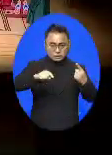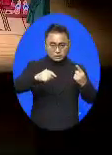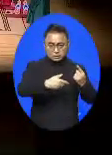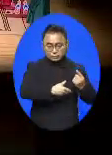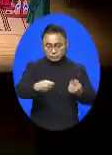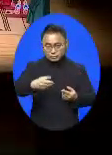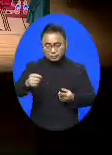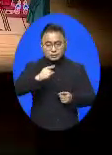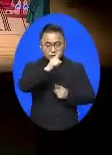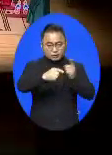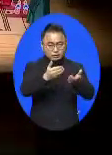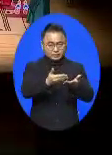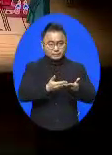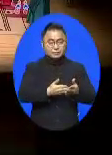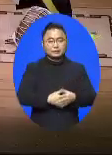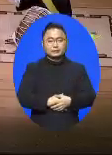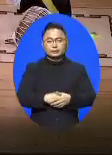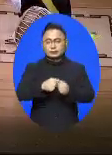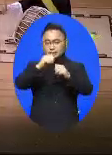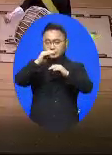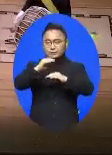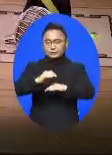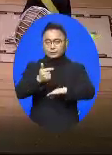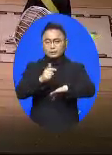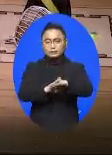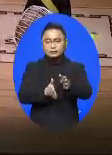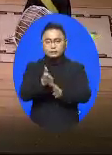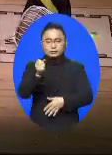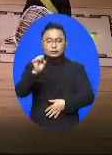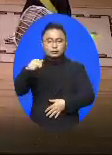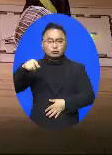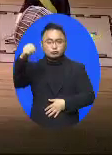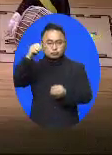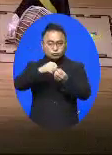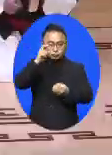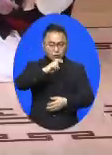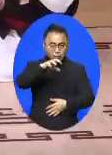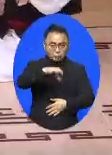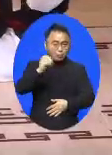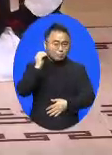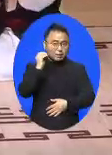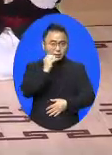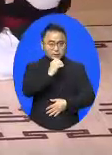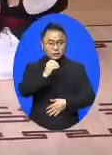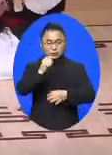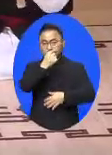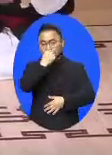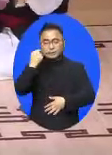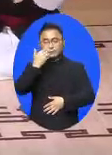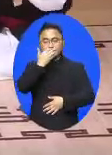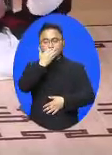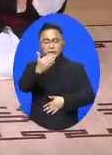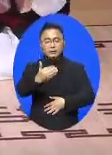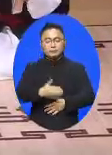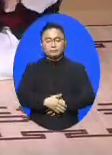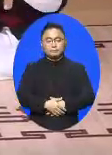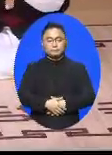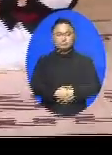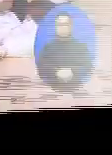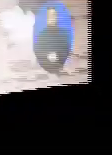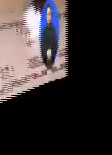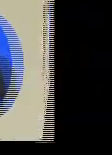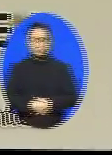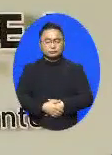1차 수시대관을 신청받습니다. 자세한 사항은 대전시립 연전국악원 홈페이지 대관 공고에서 확인할 수 있습니다.